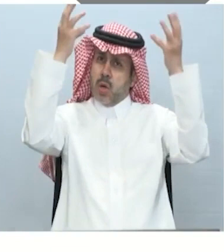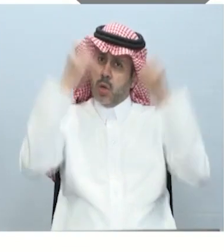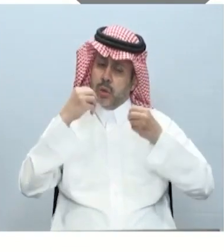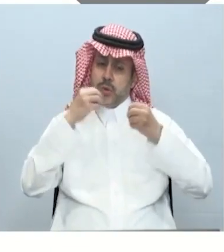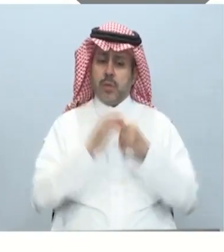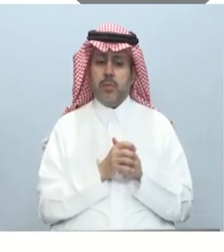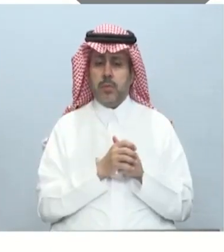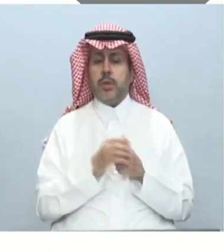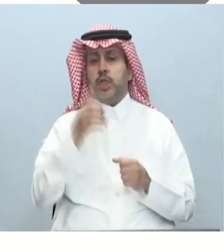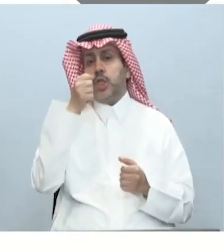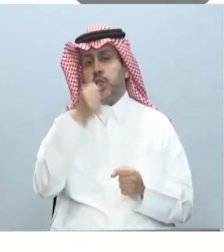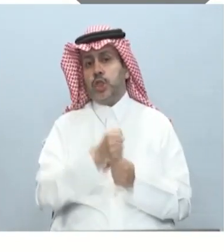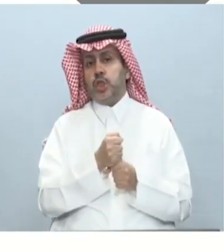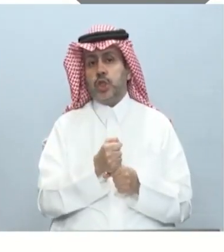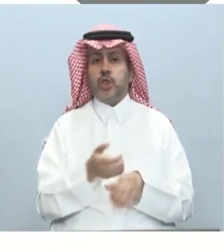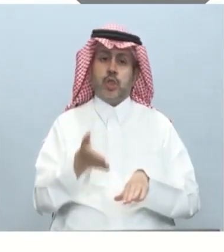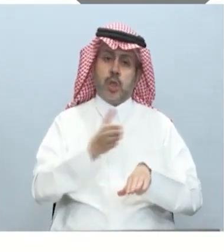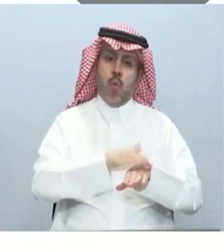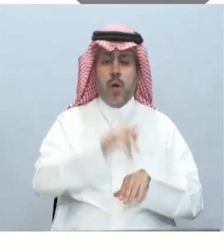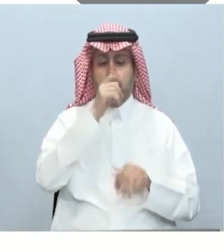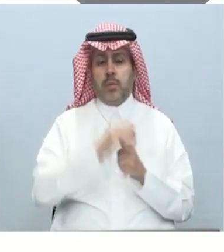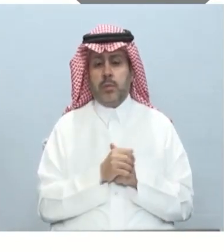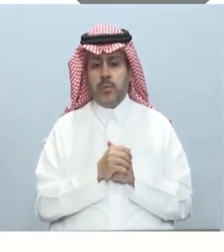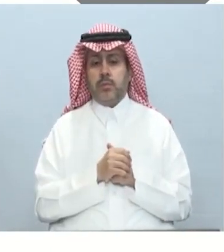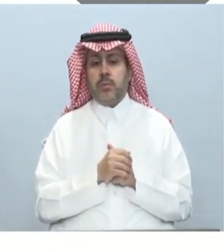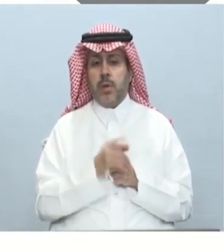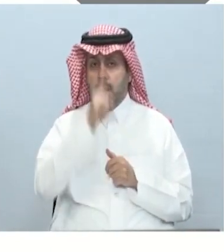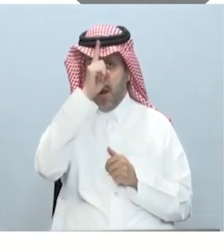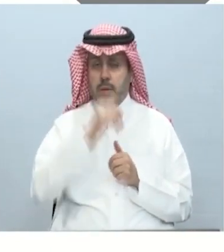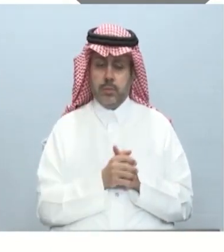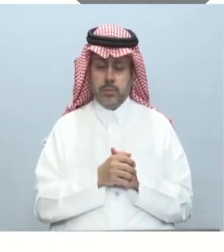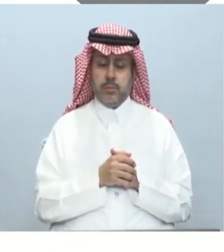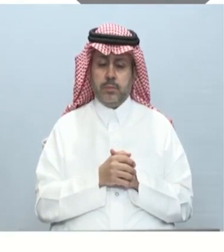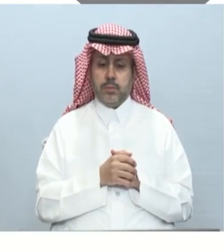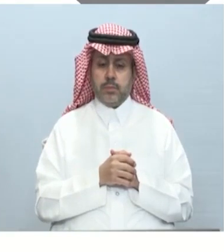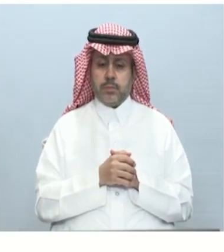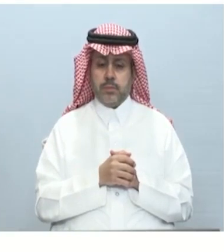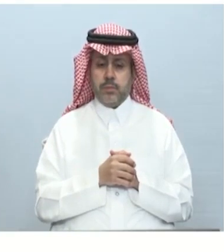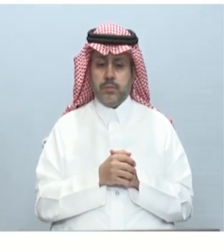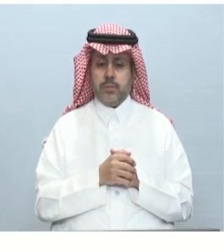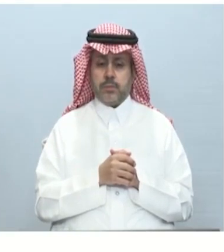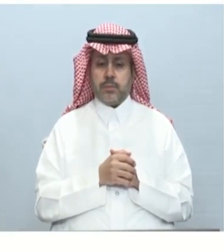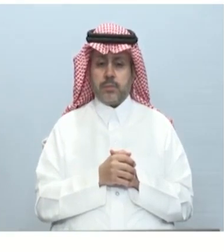وايضا التوكل وايضا التوكل لله سبحانه وتعالى